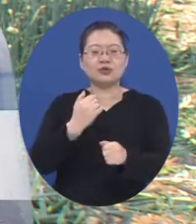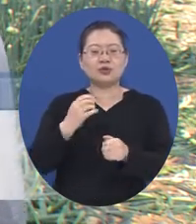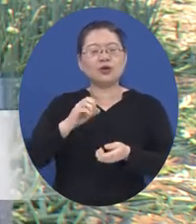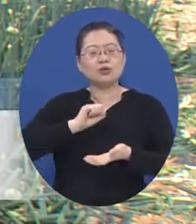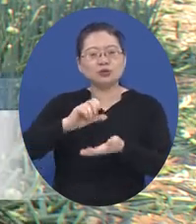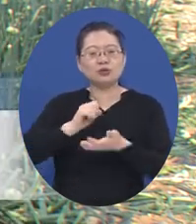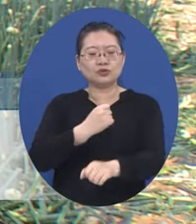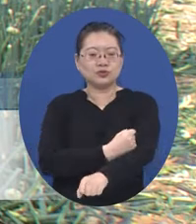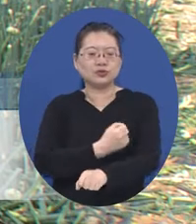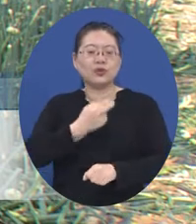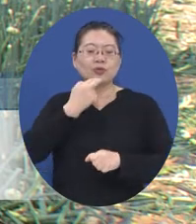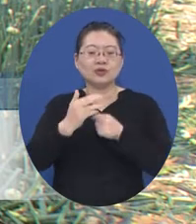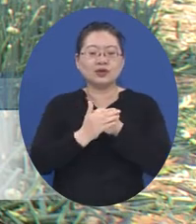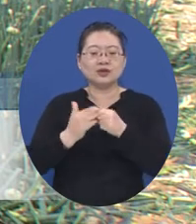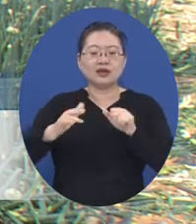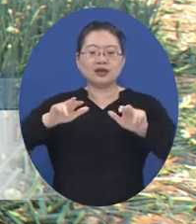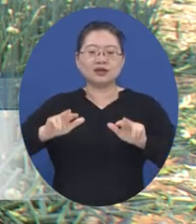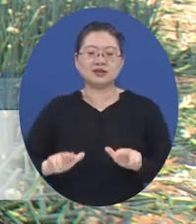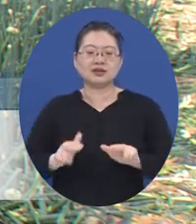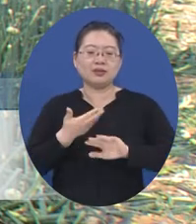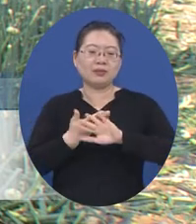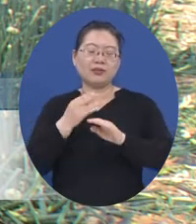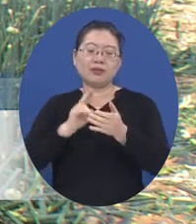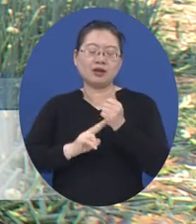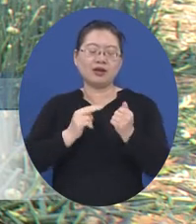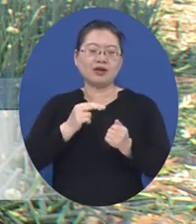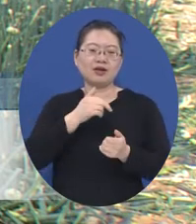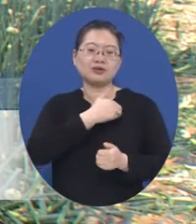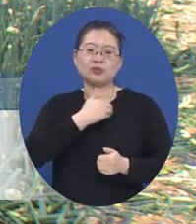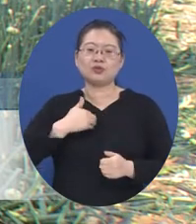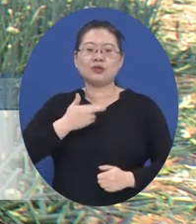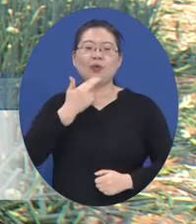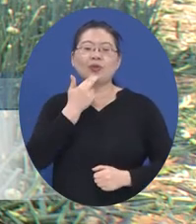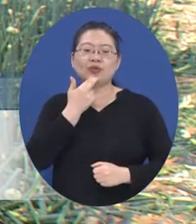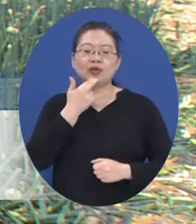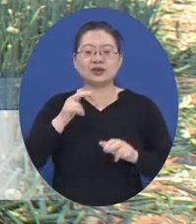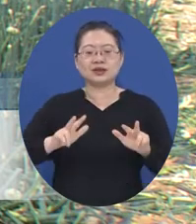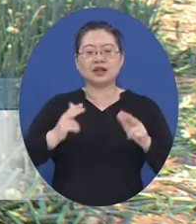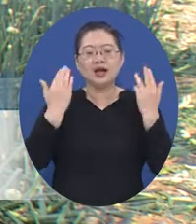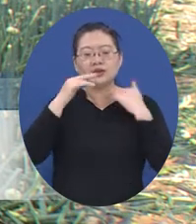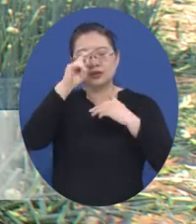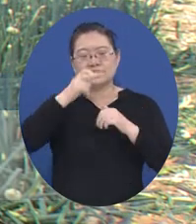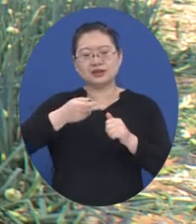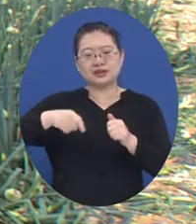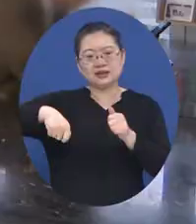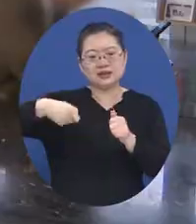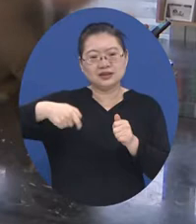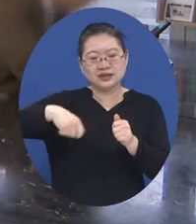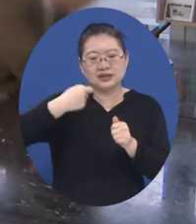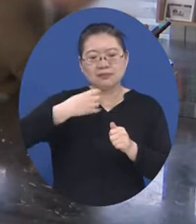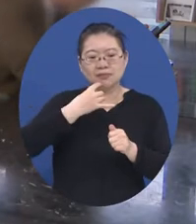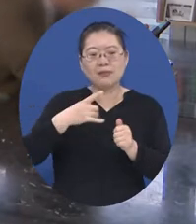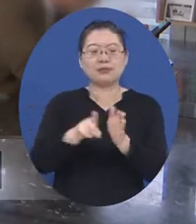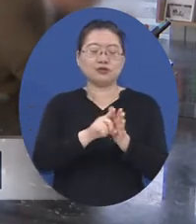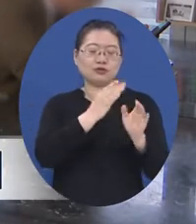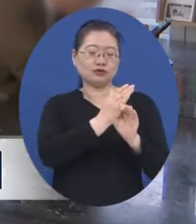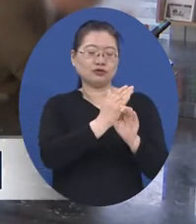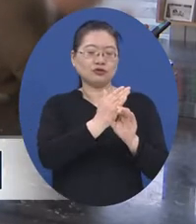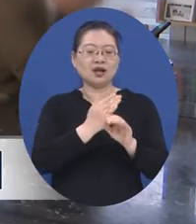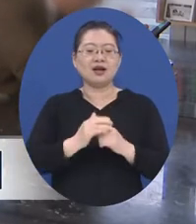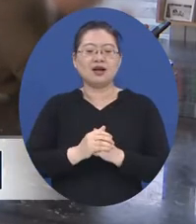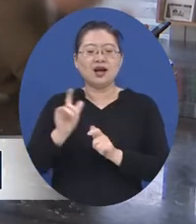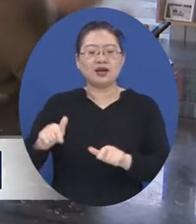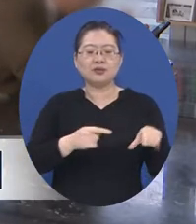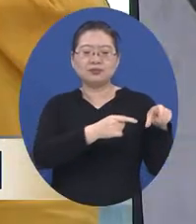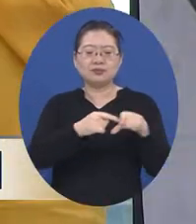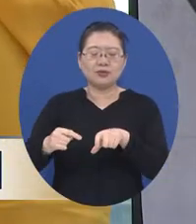때문에 어떻게 뭐 여기서는 다른 데를 판매할 수 있는 여지가 없어요. 그래서 학교 급식만 믿고 있었는데. 하루 평균 만여 명이